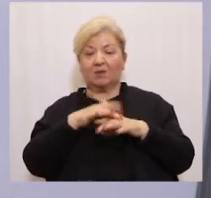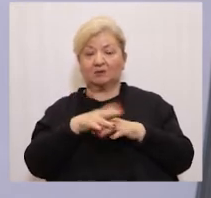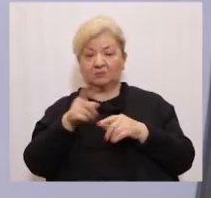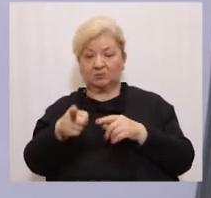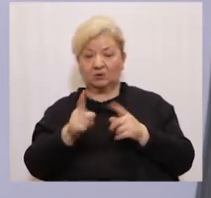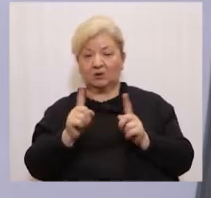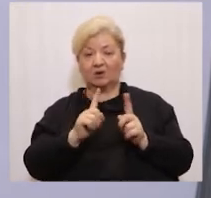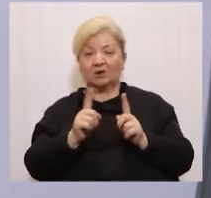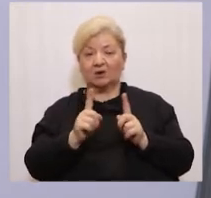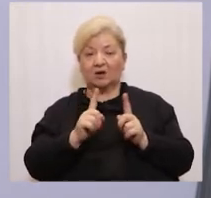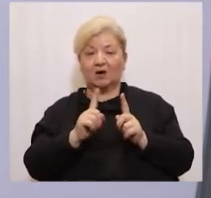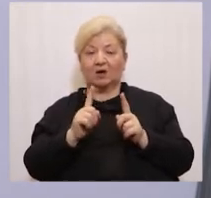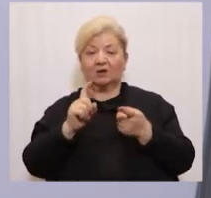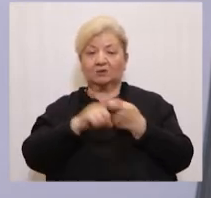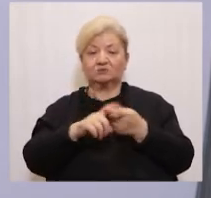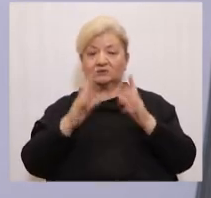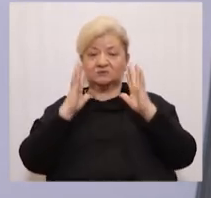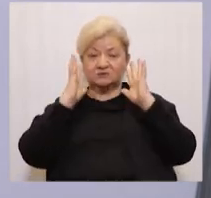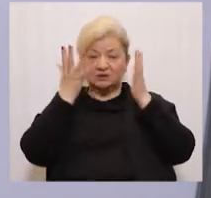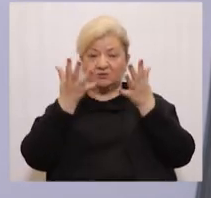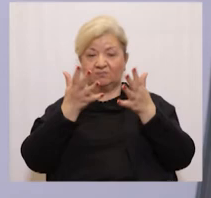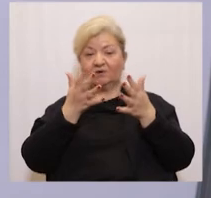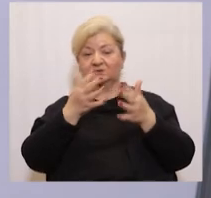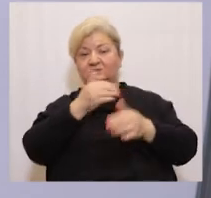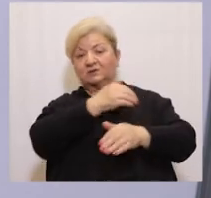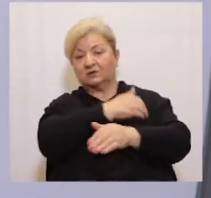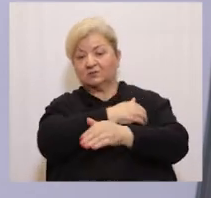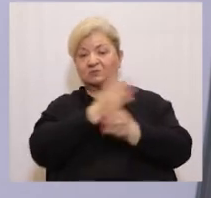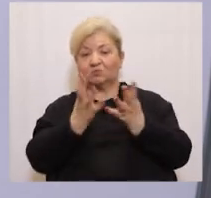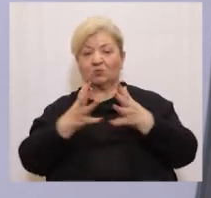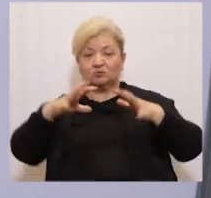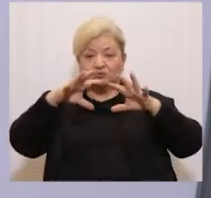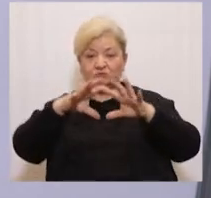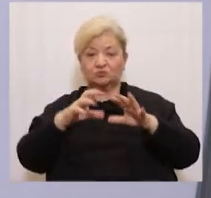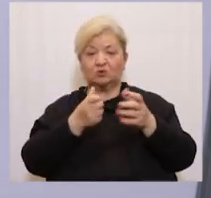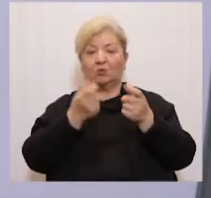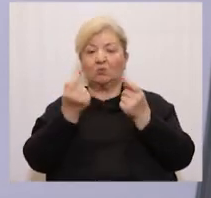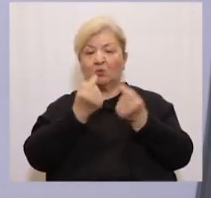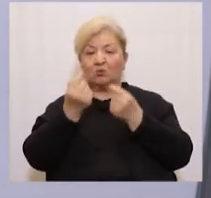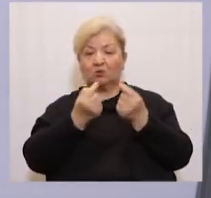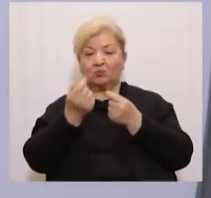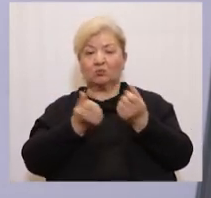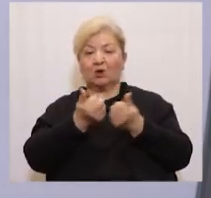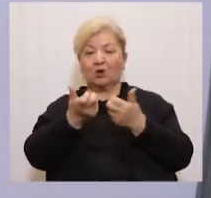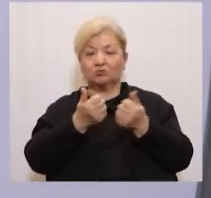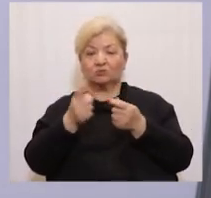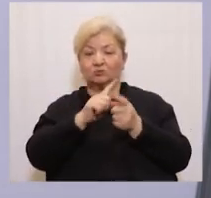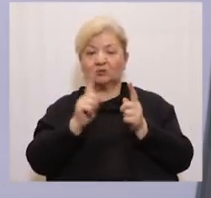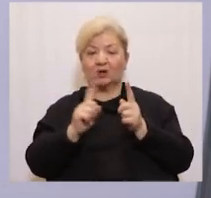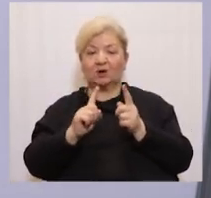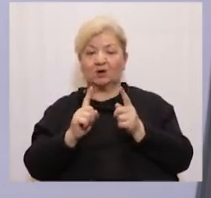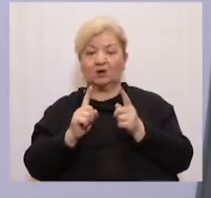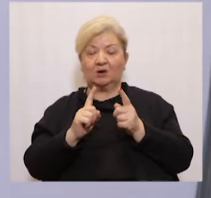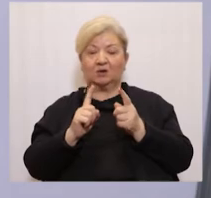მათემატიკურად, თუ რა კავშირია წნევას, მოცულობას, ტემპერატურას, მოლეკულების რაოდენობასთან, ერთმანეთთან